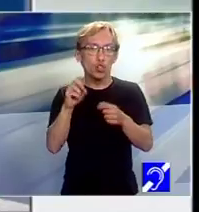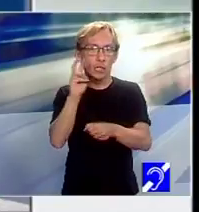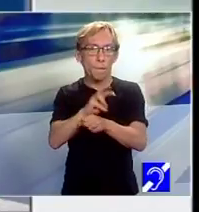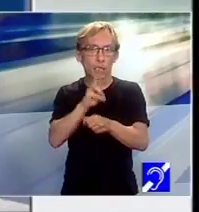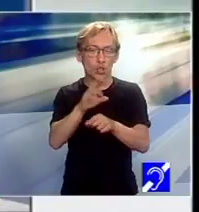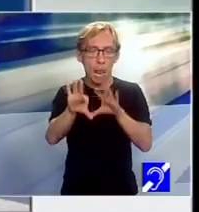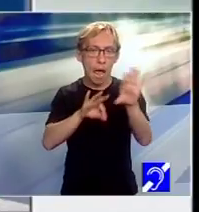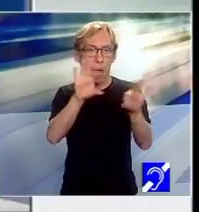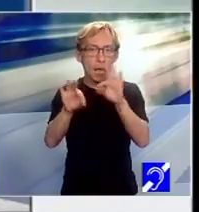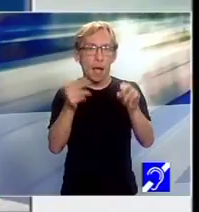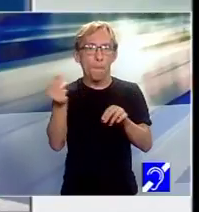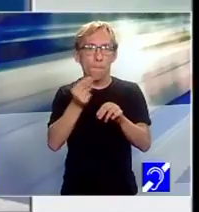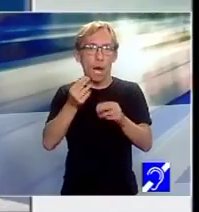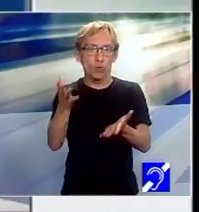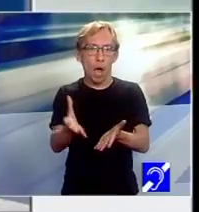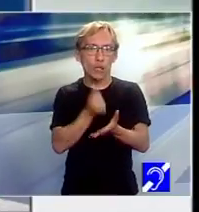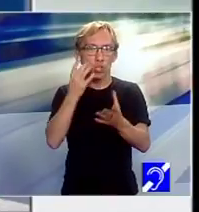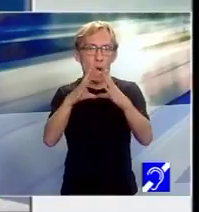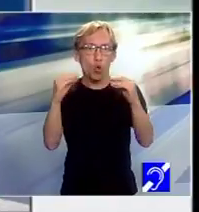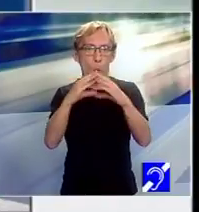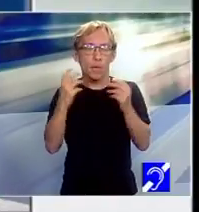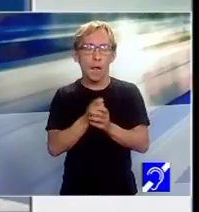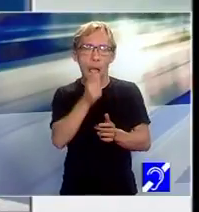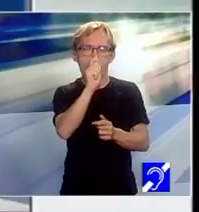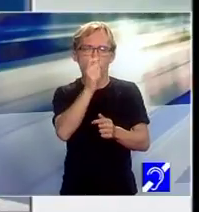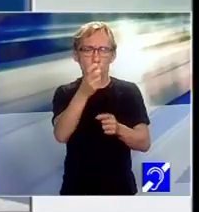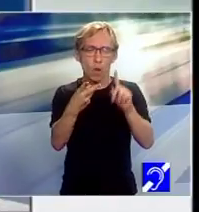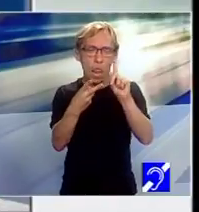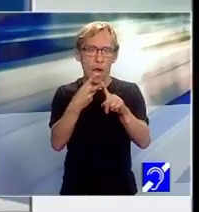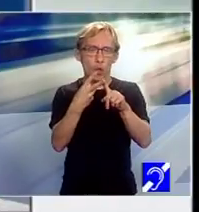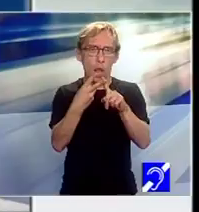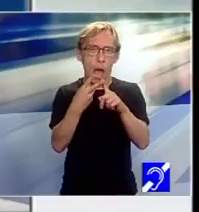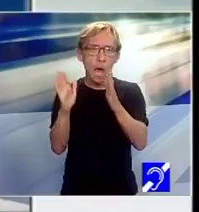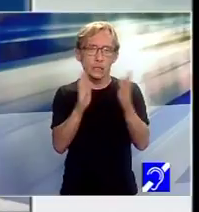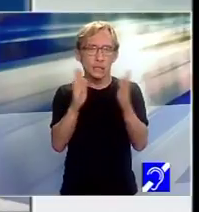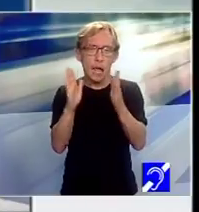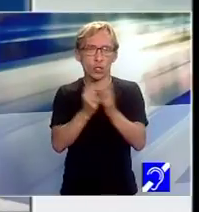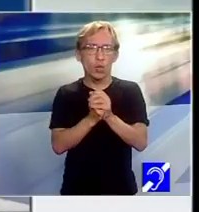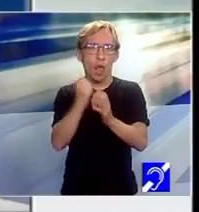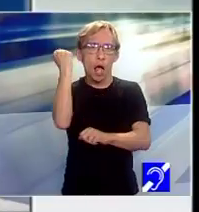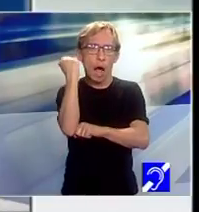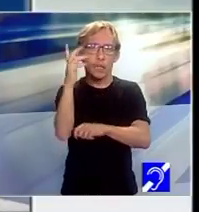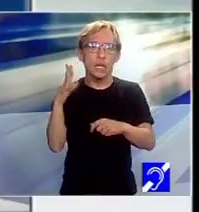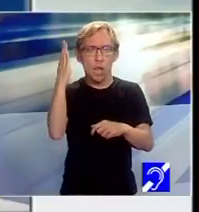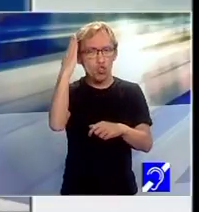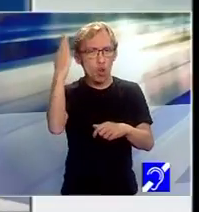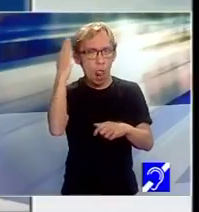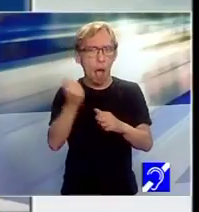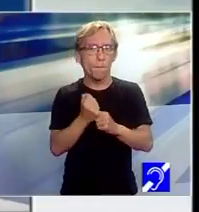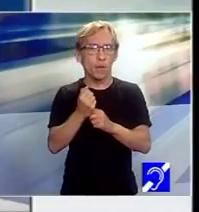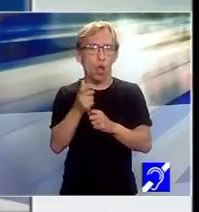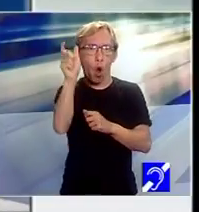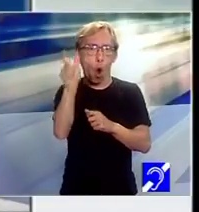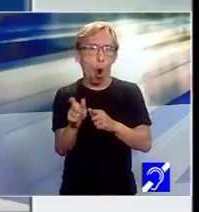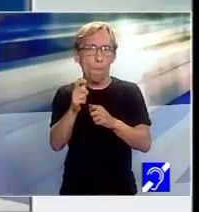preselecția pentru emisiunea Câștigă România, emisiunea aflată la al doilea sezon pe TVR2 și a cărei gazdă este celebrul și îndrăgitul om de